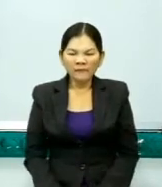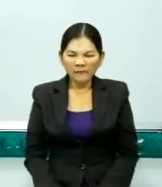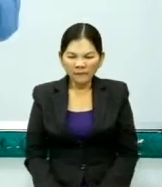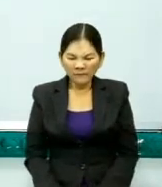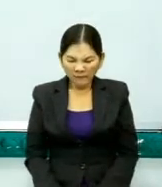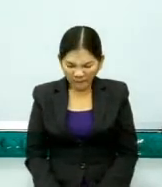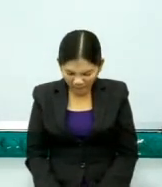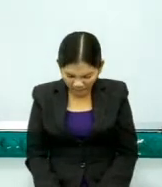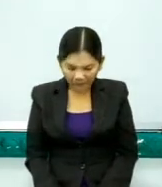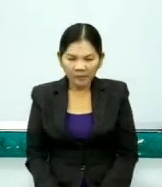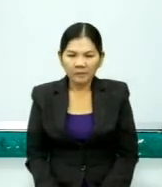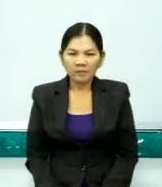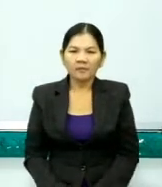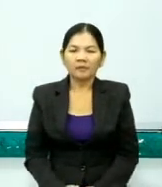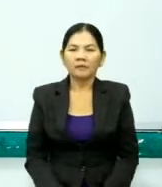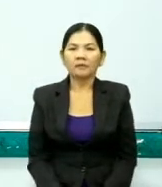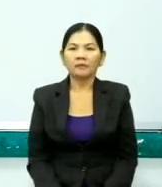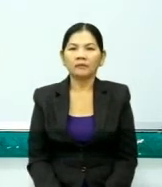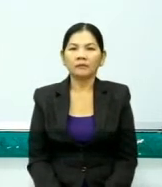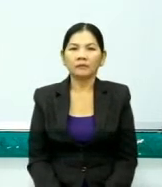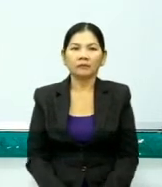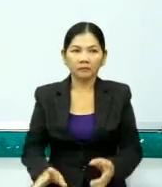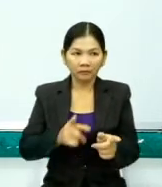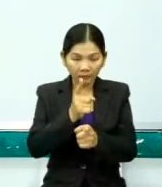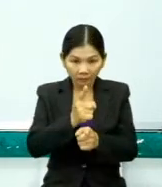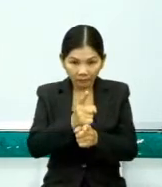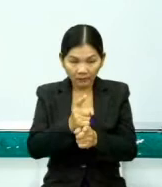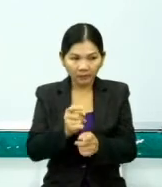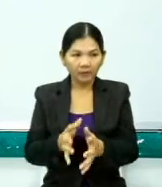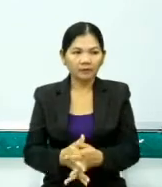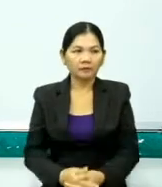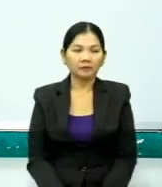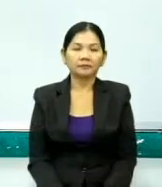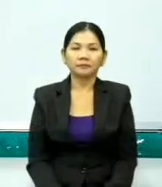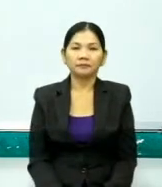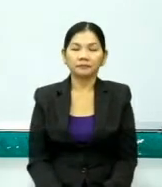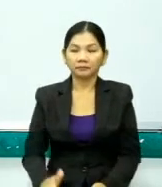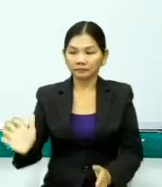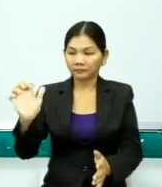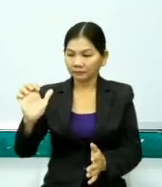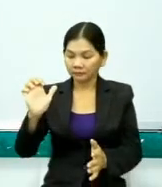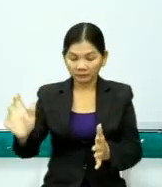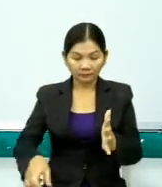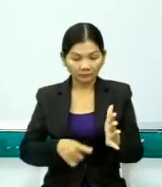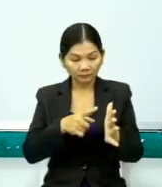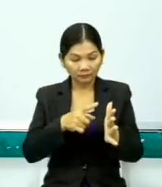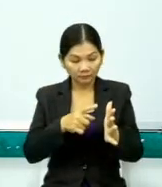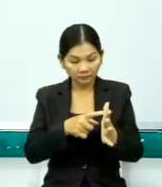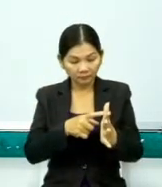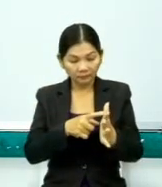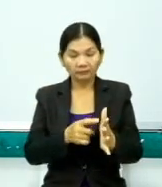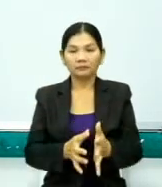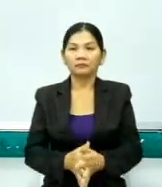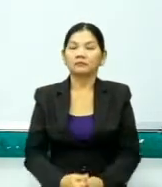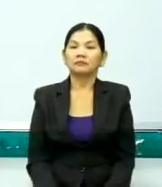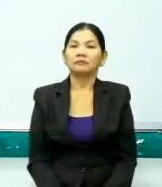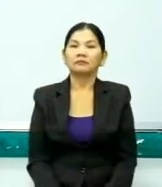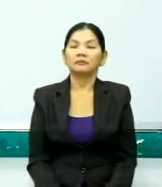chà con tiếng toát mở con trăm trời ghê con chà chạy cứ mình là sổ chó nâng sra sra